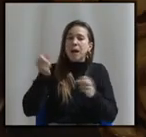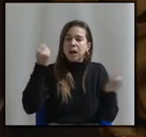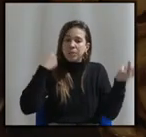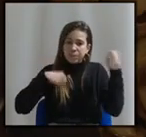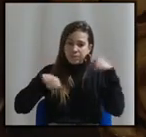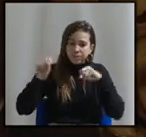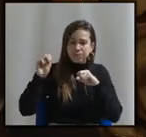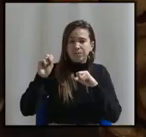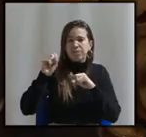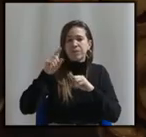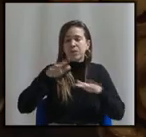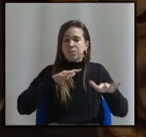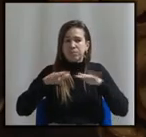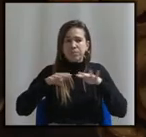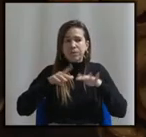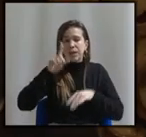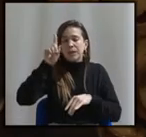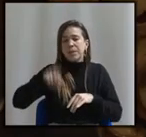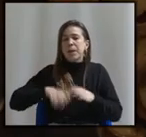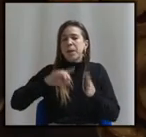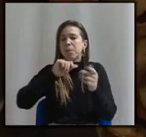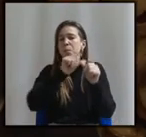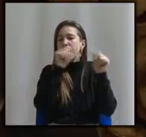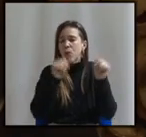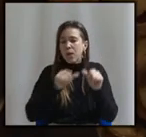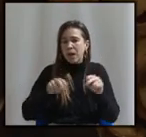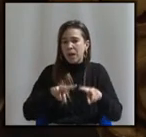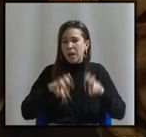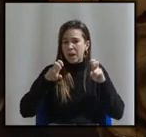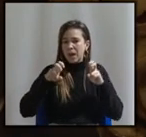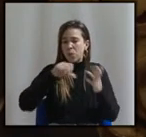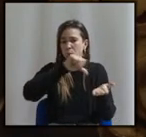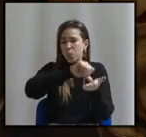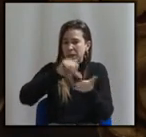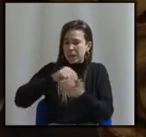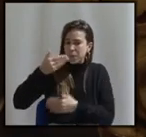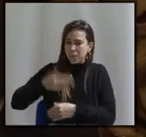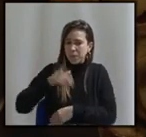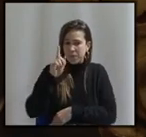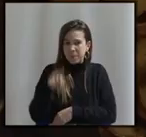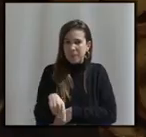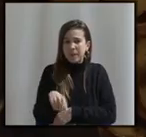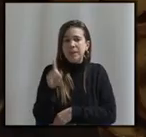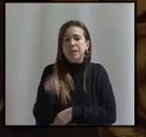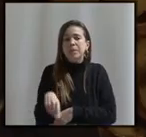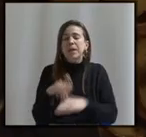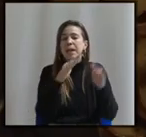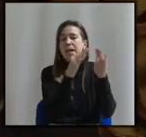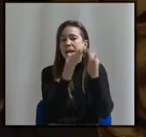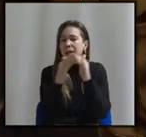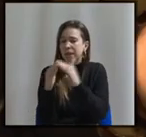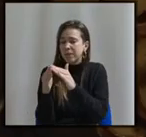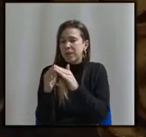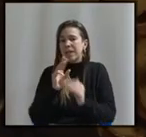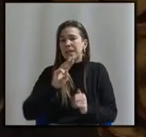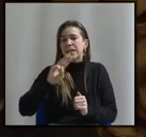econòmica, el model d'implementació territorial i urbanístic, que també és important, i també el sector domèstic i terciari, finalment,